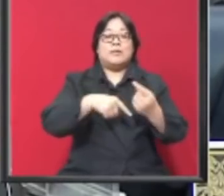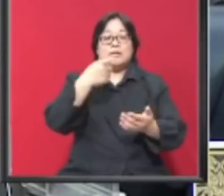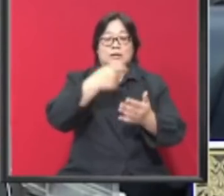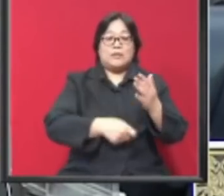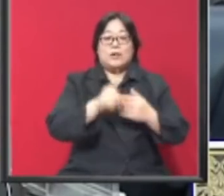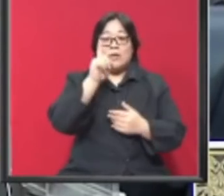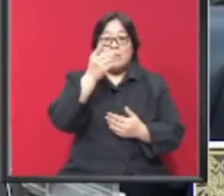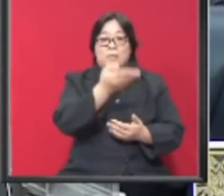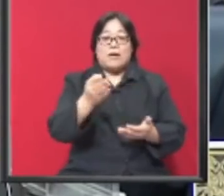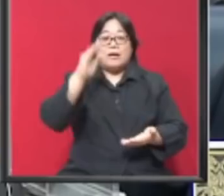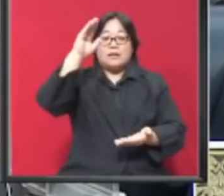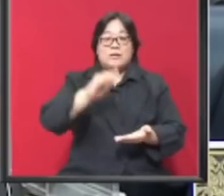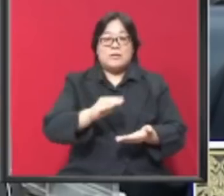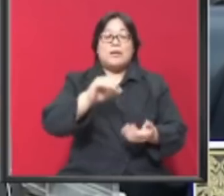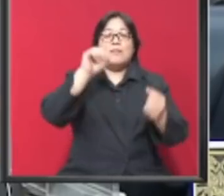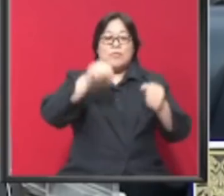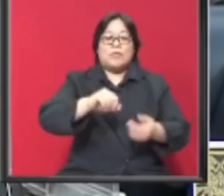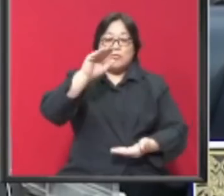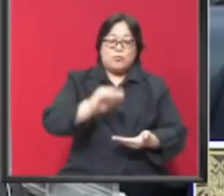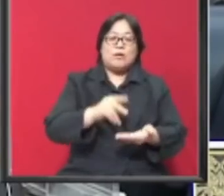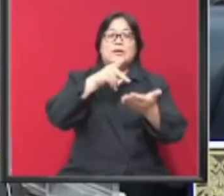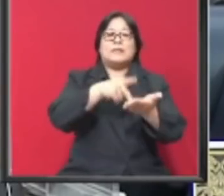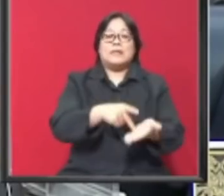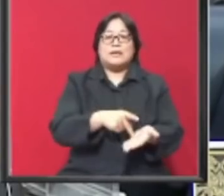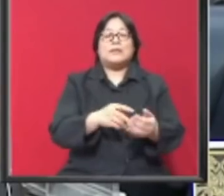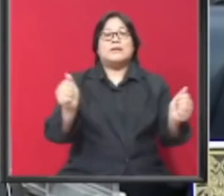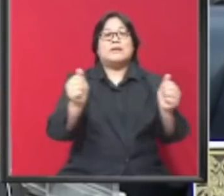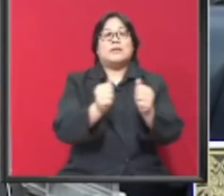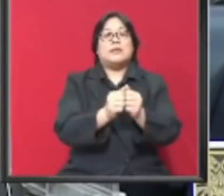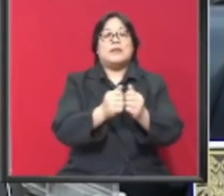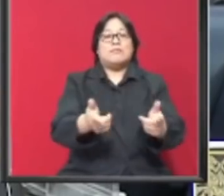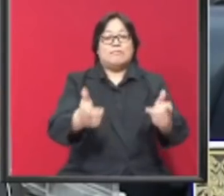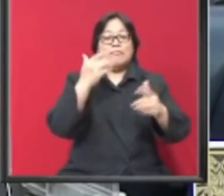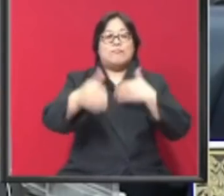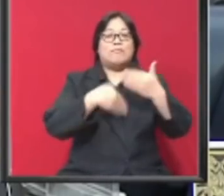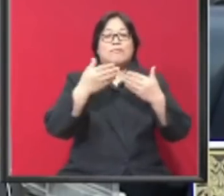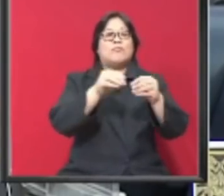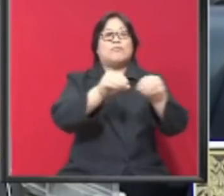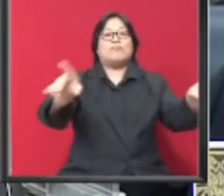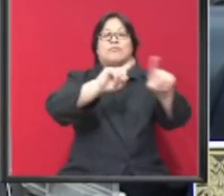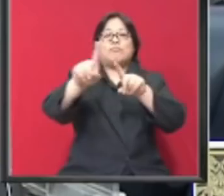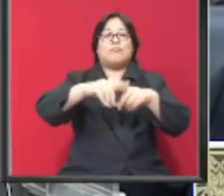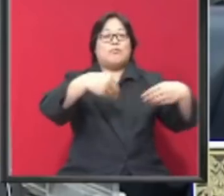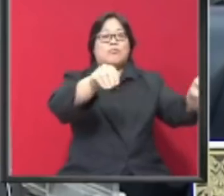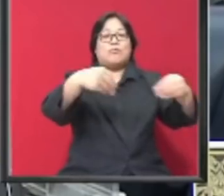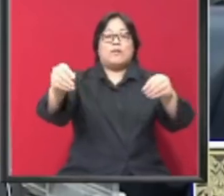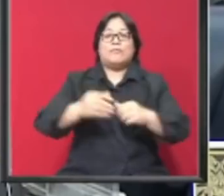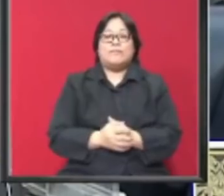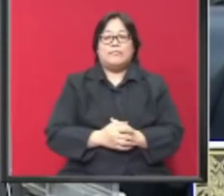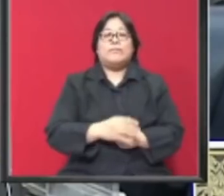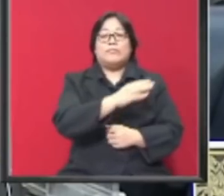satu jenis boleh dikurangkan kesan dengan kelarisan pemasaran jenis yang lain